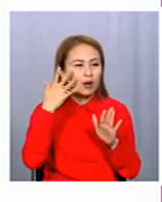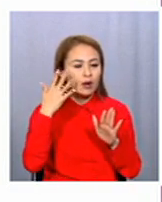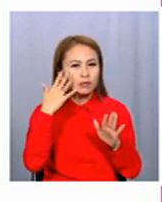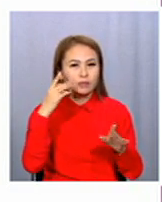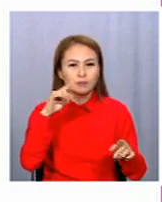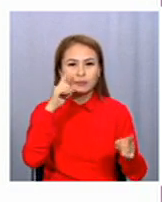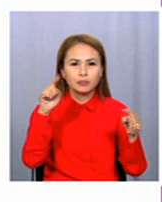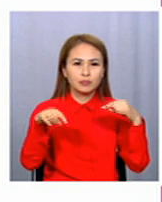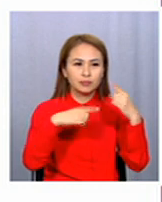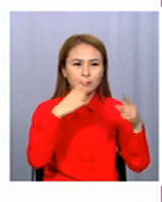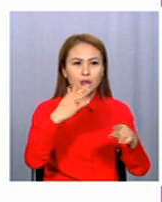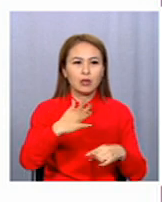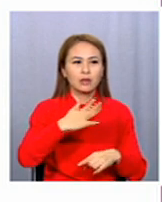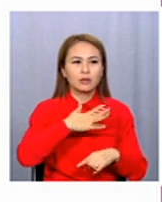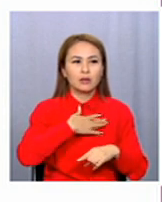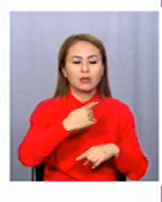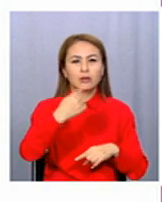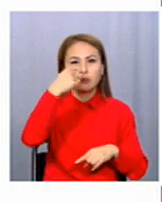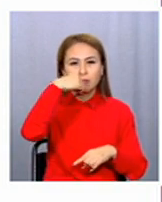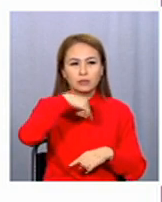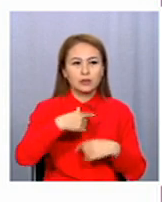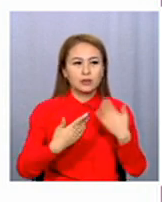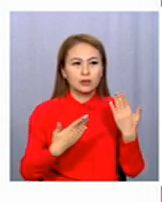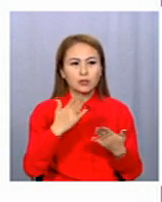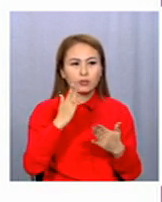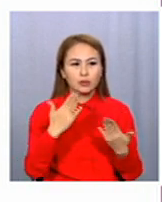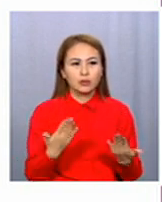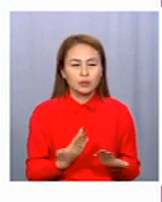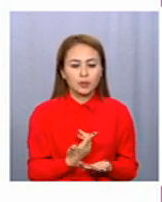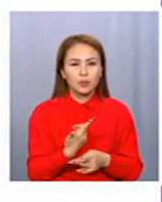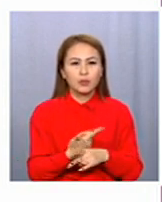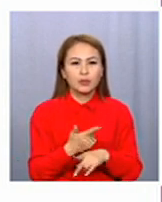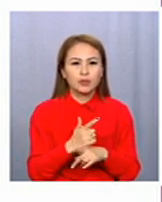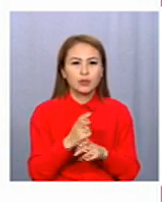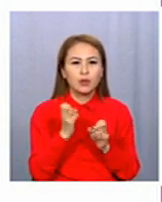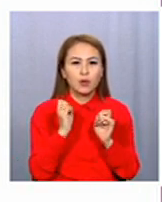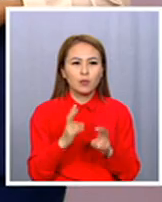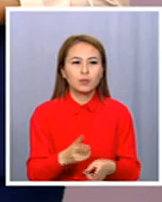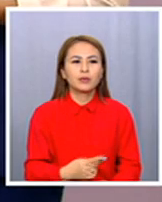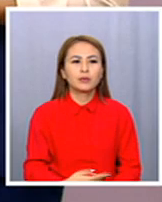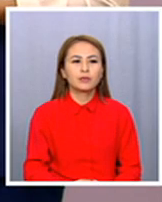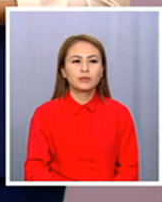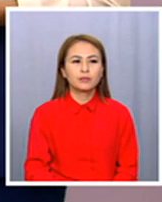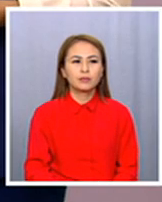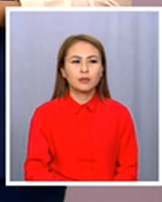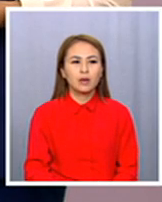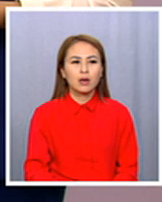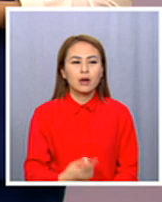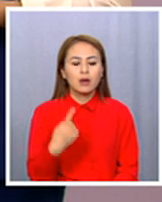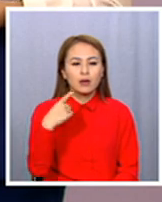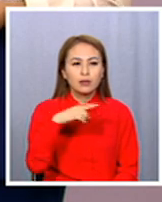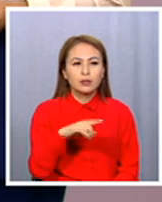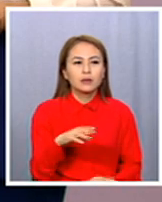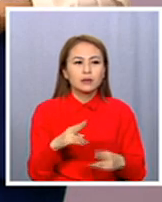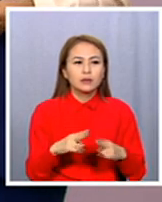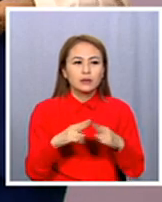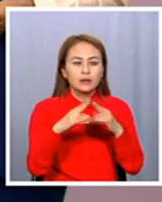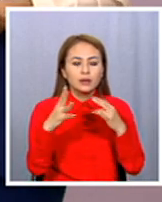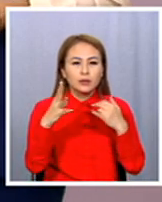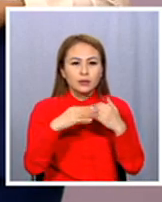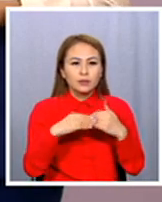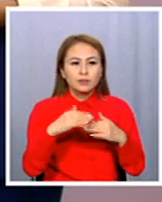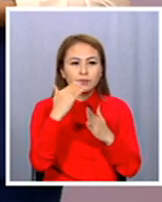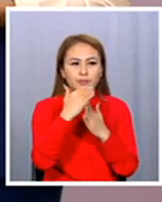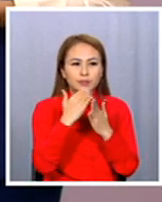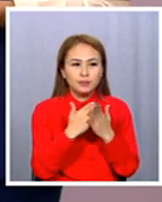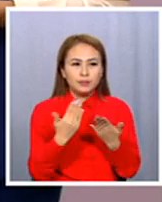қиқымы тыныс алу мүшесіне түсіп кетсе, өмірге өте қауіпті болады. Ғарышта жердегі күн тәртібімен өмір